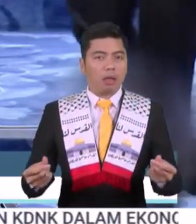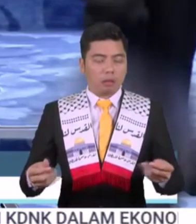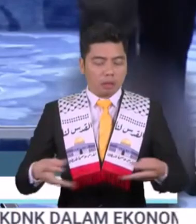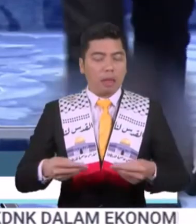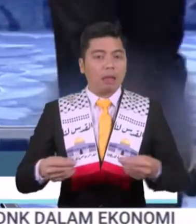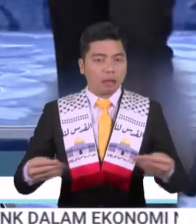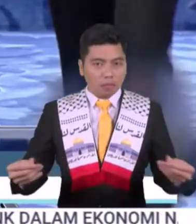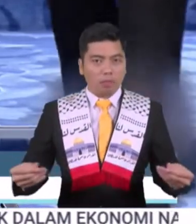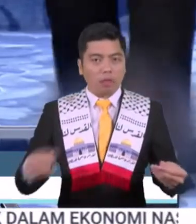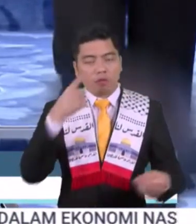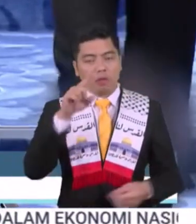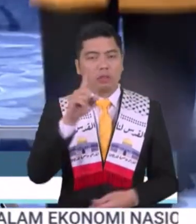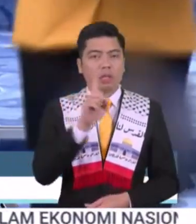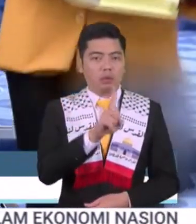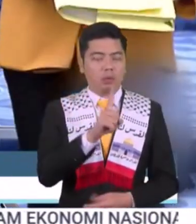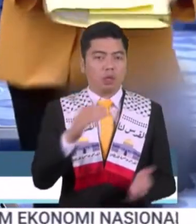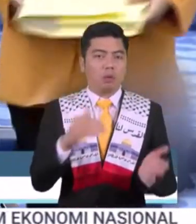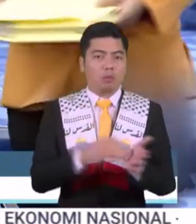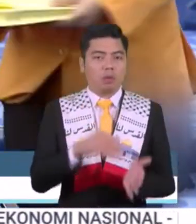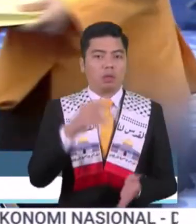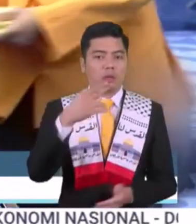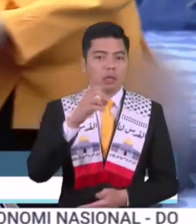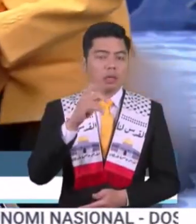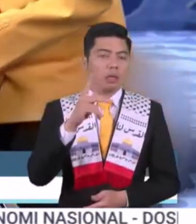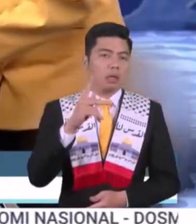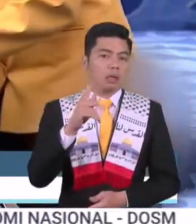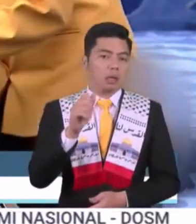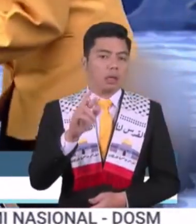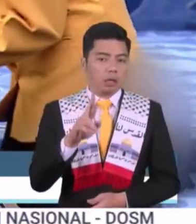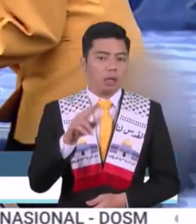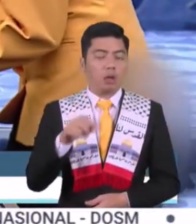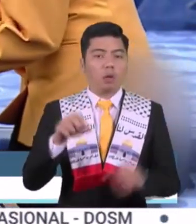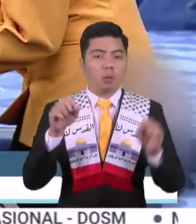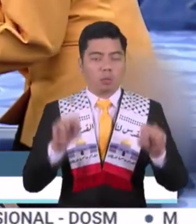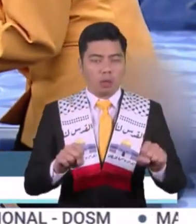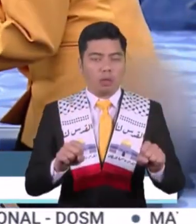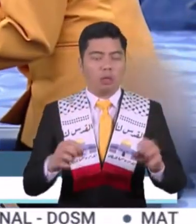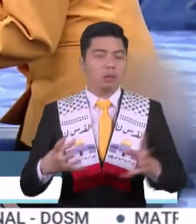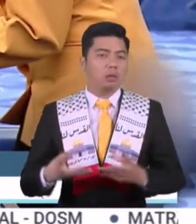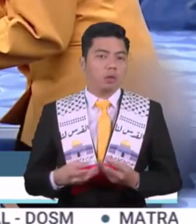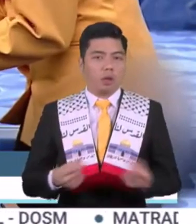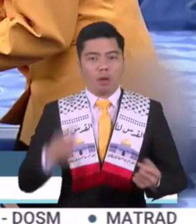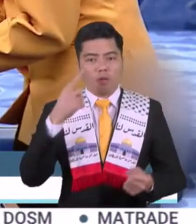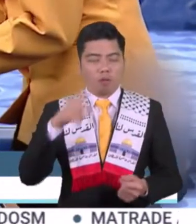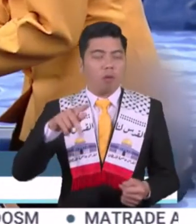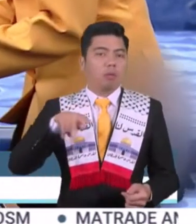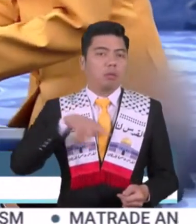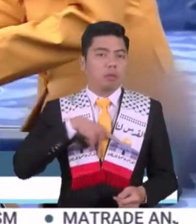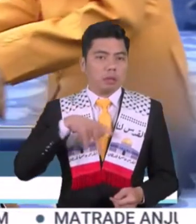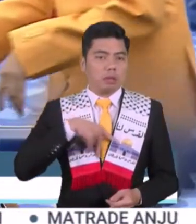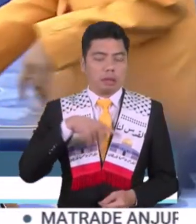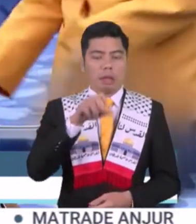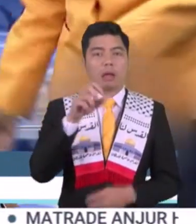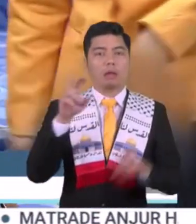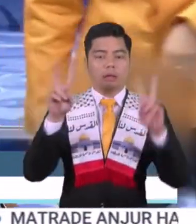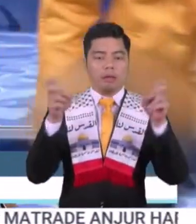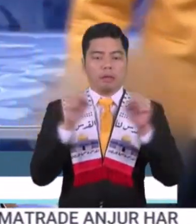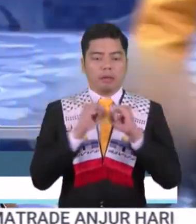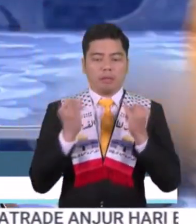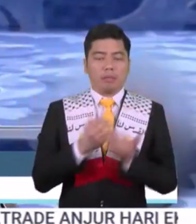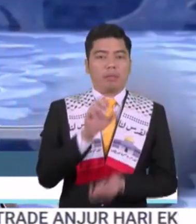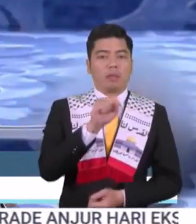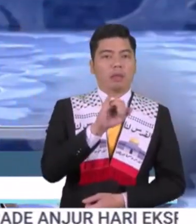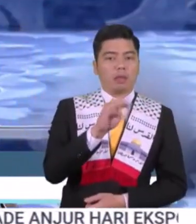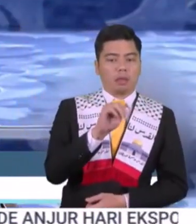berkeluasan 1,000 ekar. Dia memudahkan kerana seluruh tanah ini dimiliki oleh Simdabi